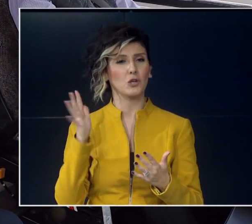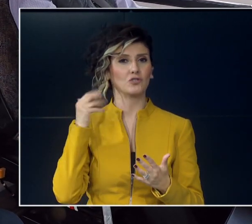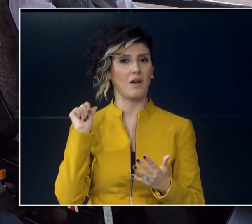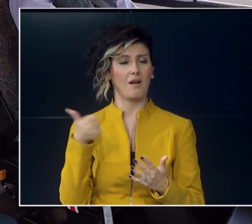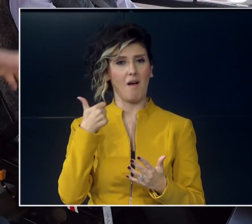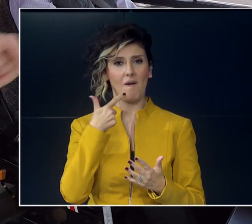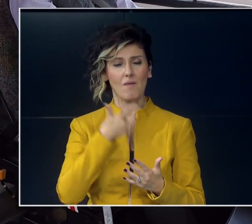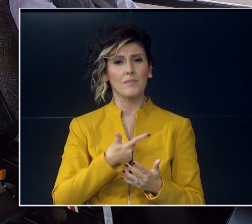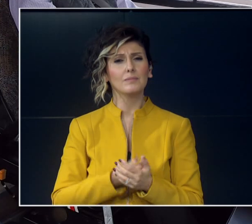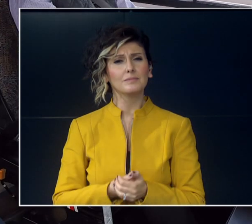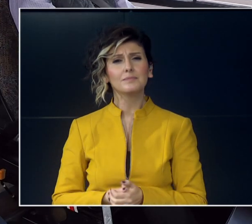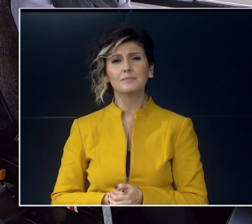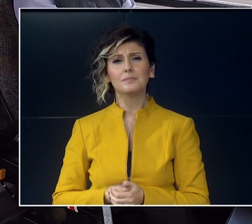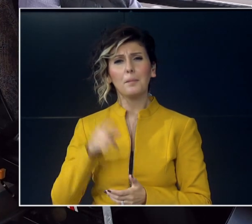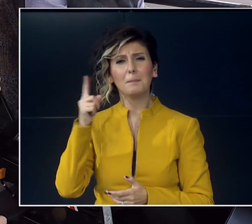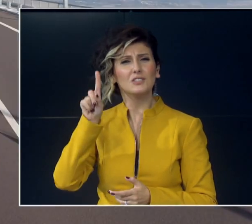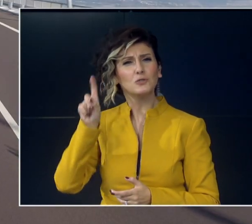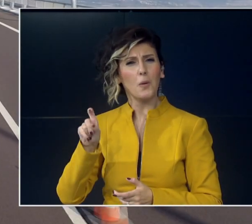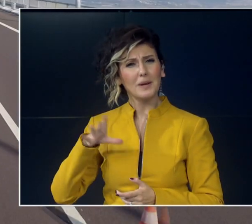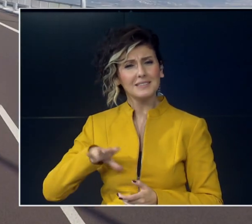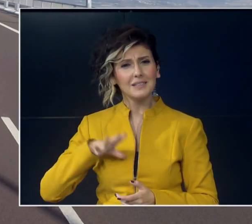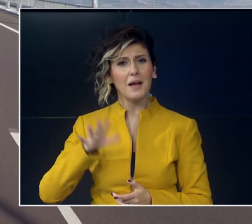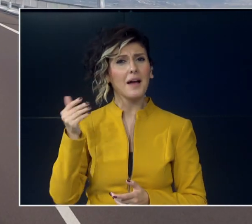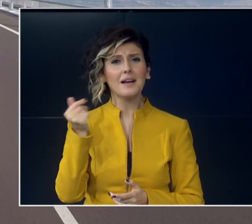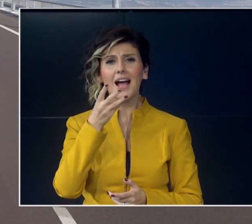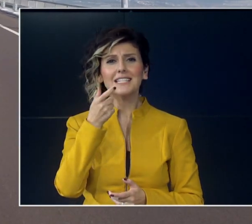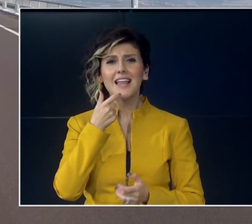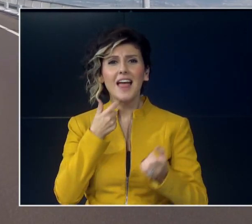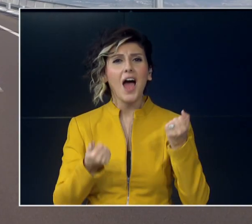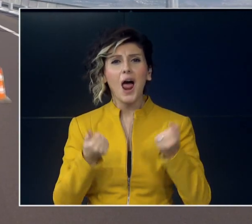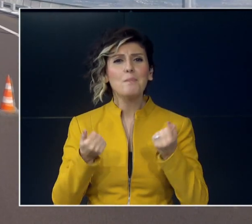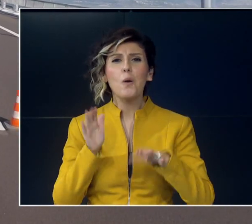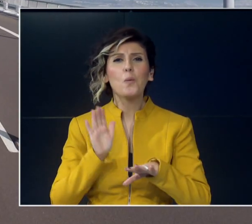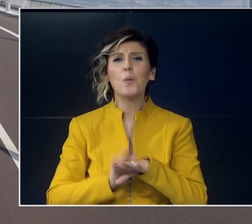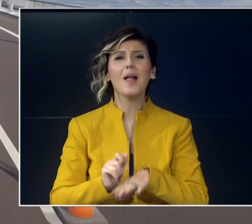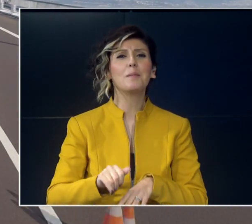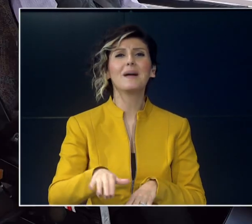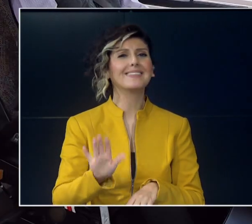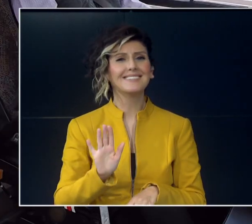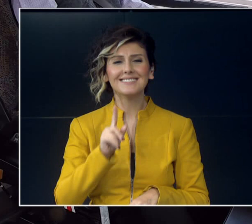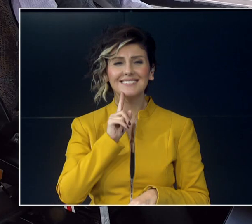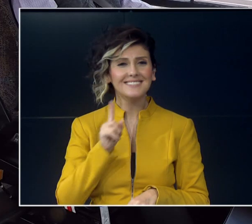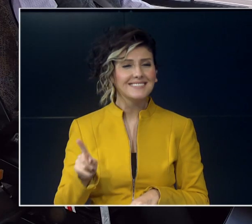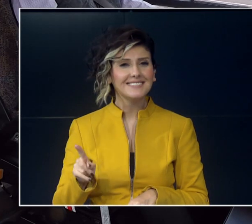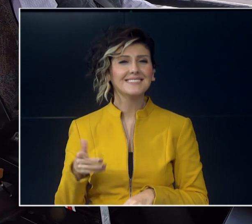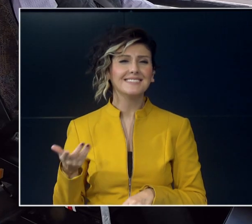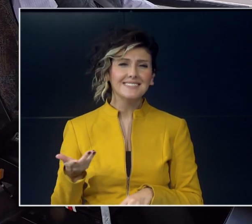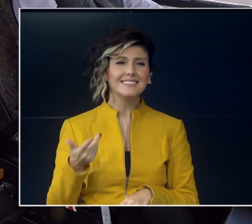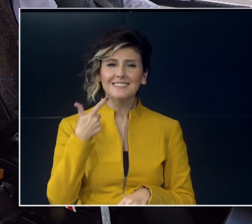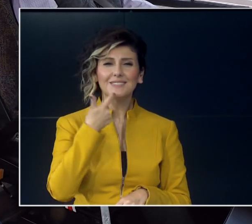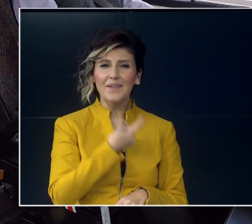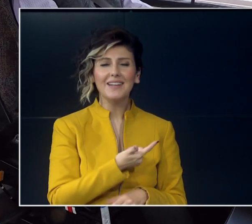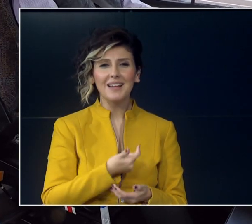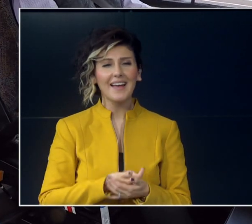Evet. Ya bir şey sorabilir miyim? Kaç senedir araba kullanmadınız? Yani şöyle